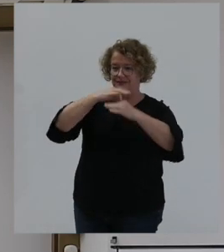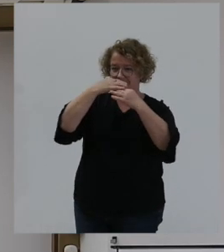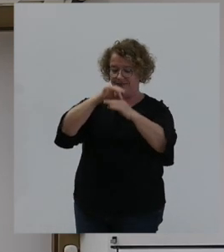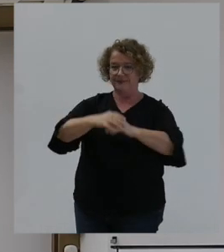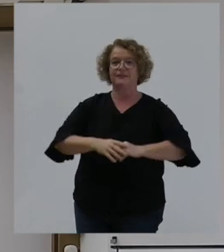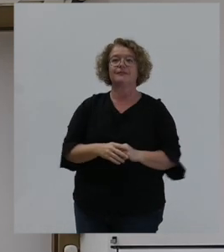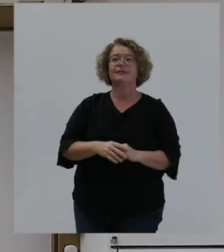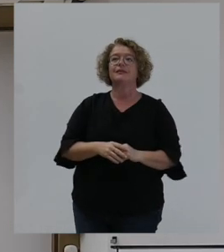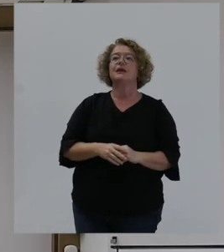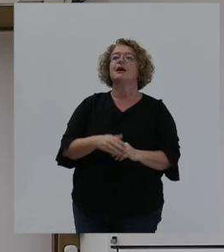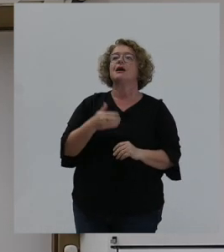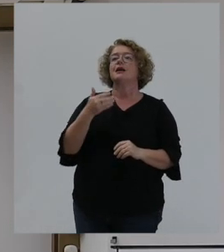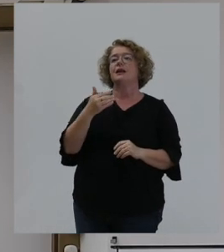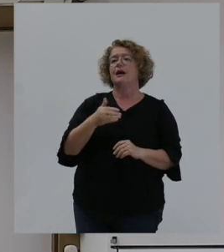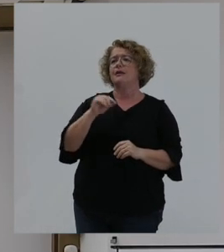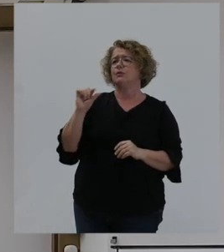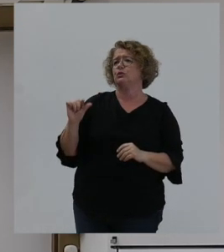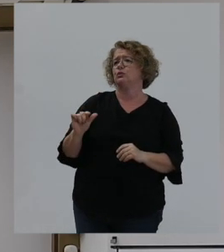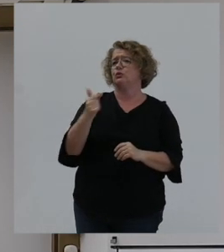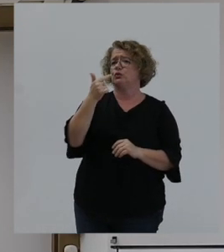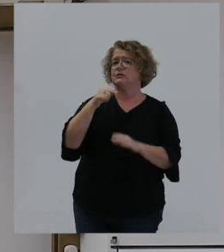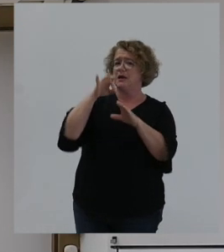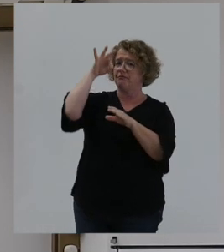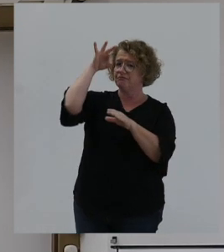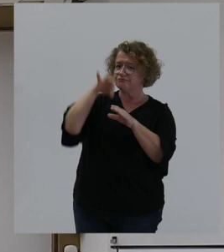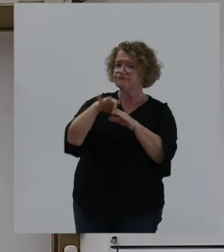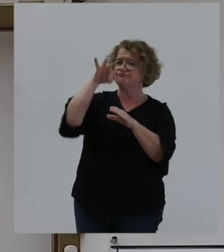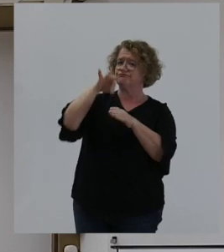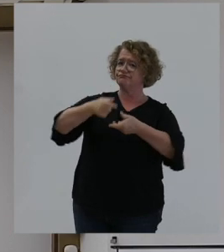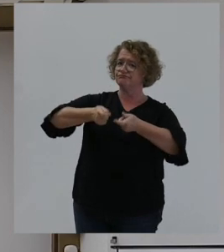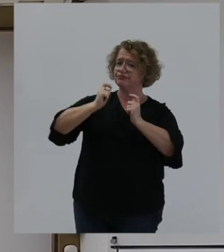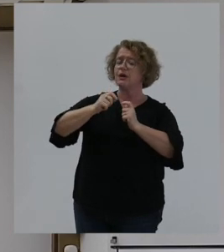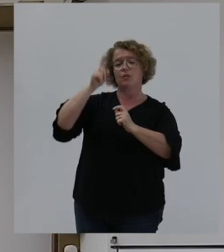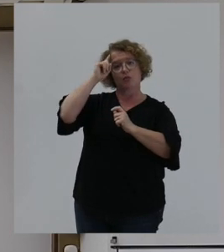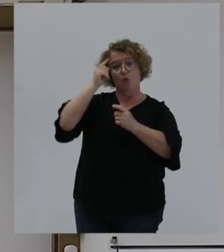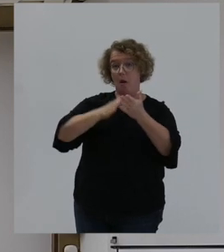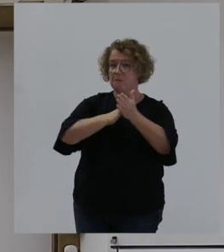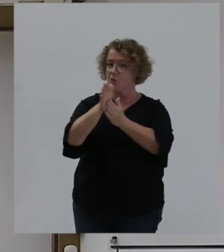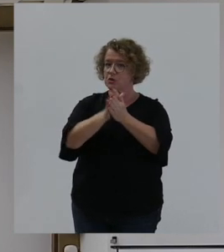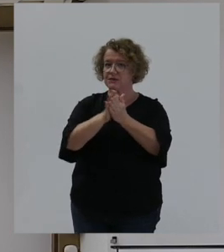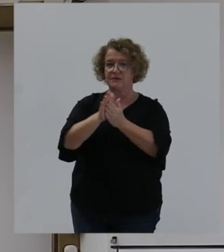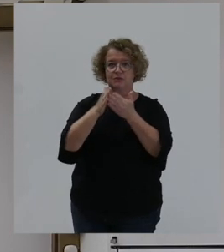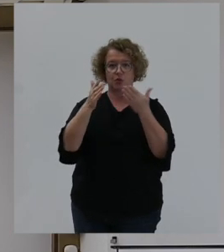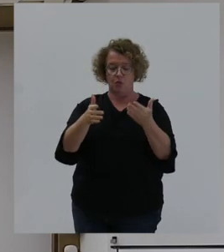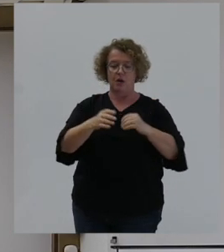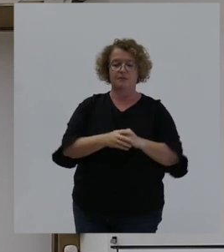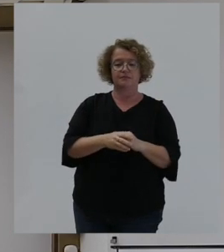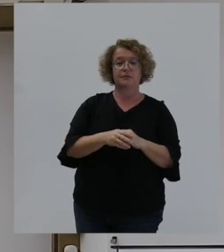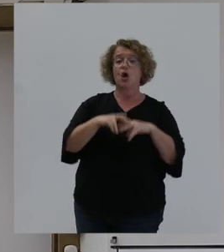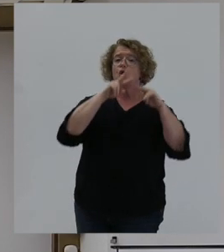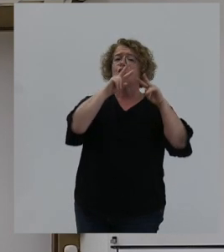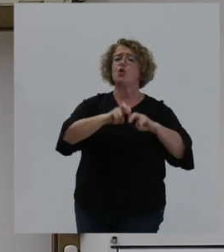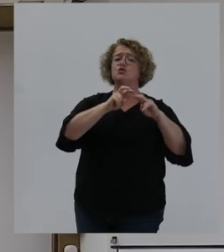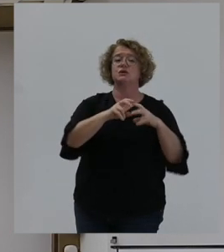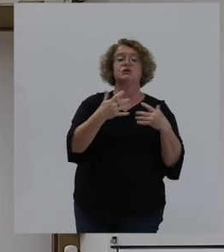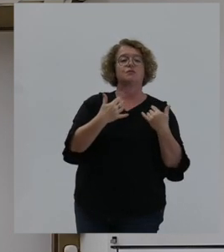Alors, une fois encore, pourquoi un deuxième mandat en recherche ? Première motivation, nous voulons continuer à mettre en œuvre une recherche qui